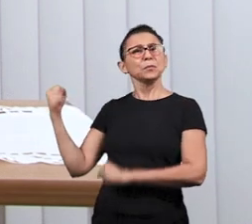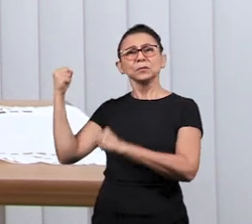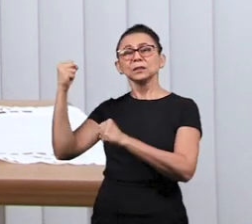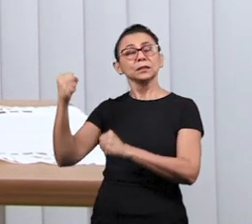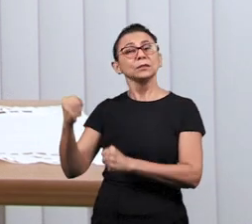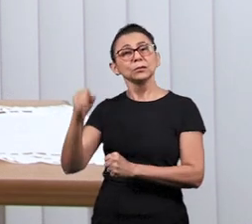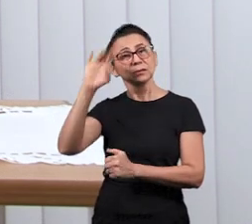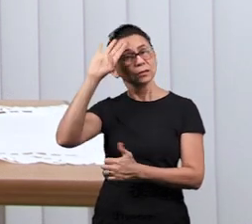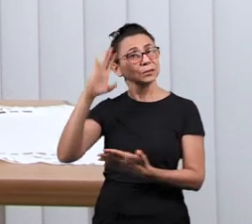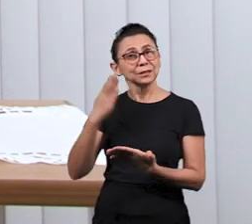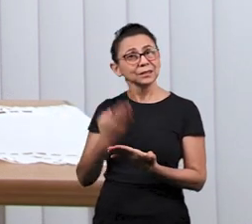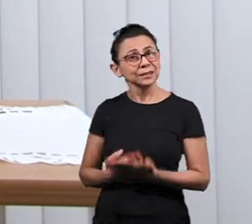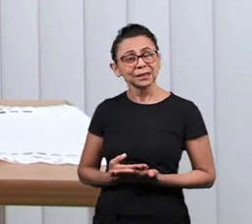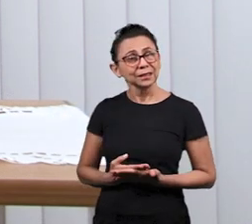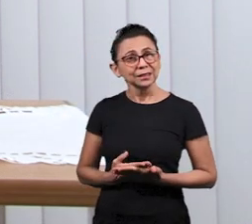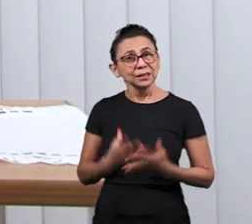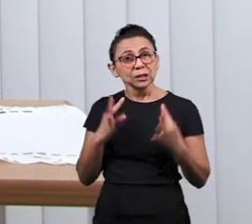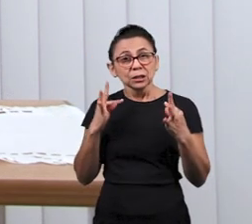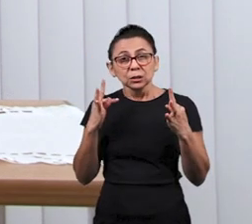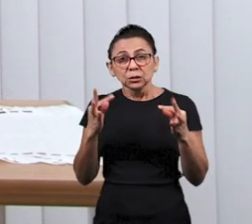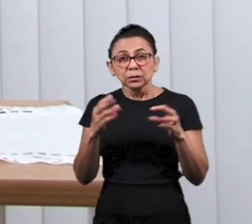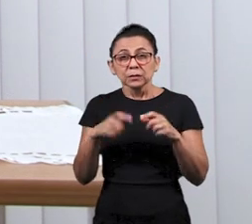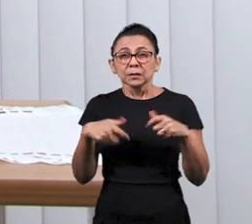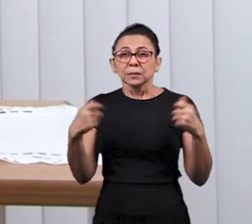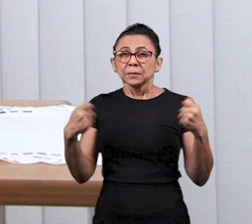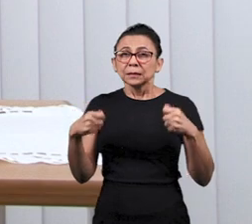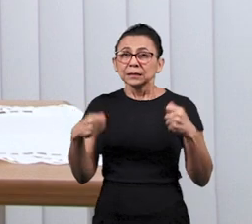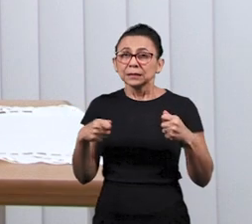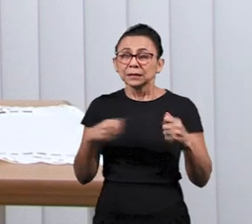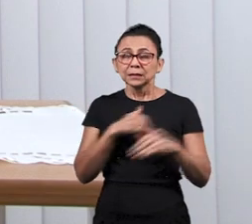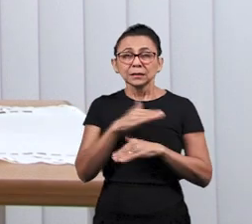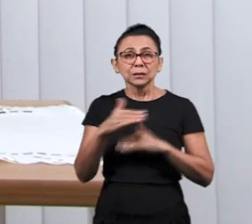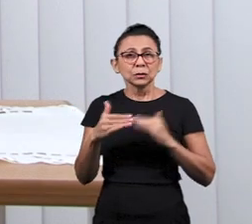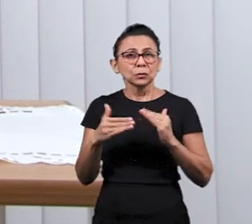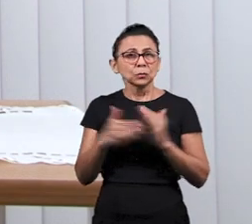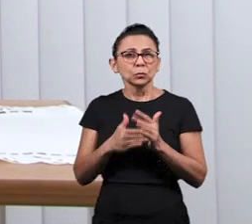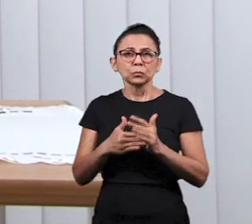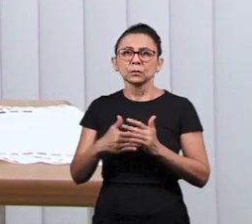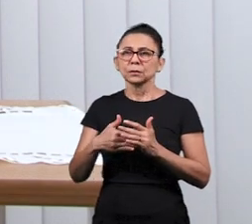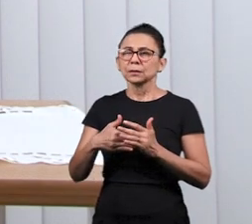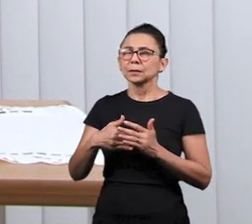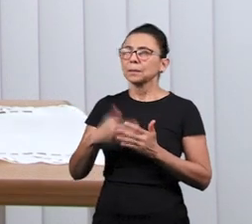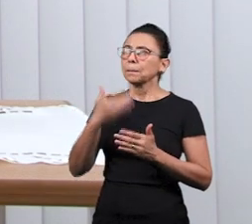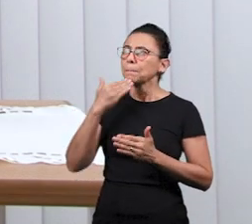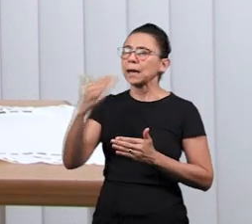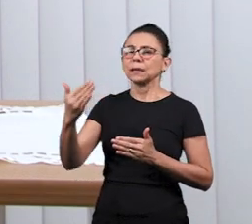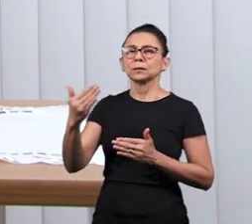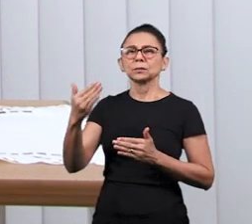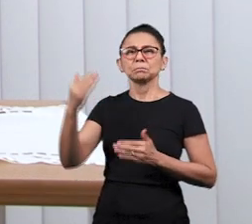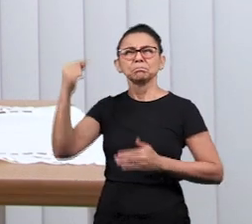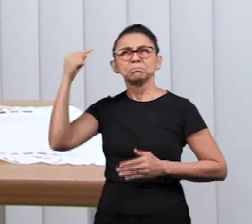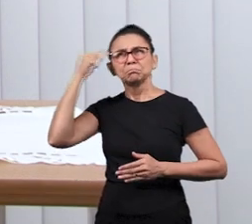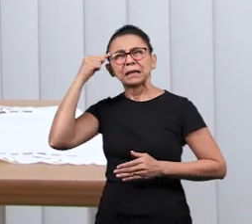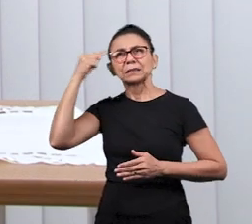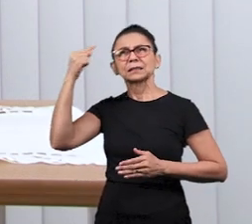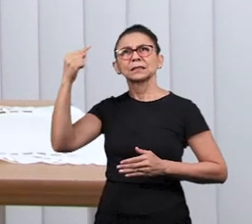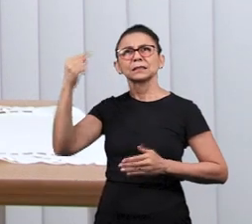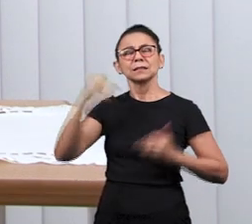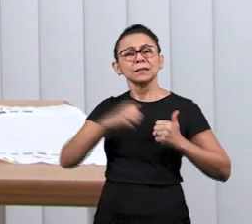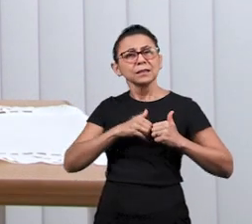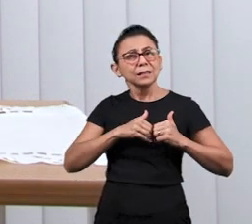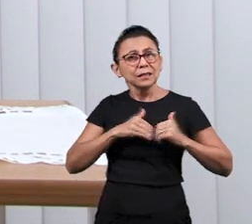сердце, у тебя есть нужда. Открой Ему свое сердце. Он силен сделать намного больше того, чего ты просишь. Или о чем ты